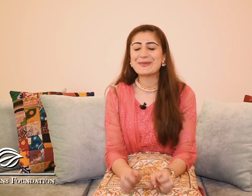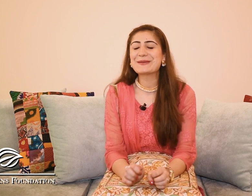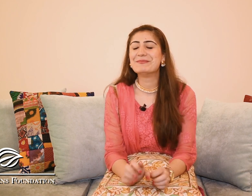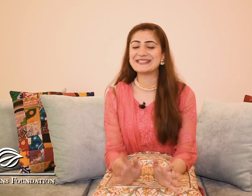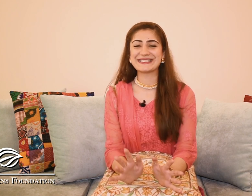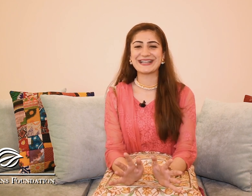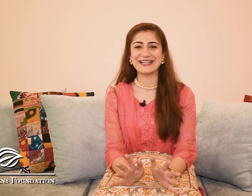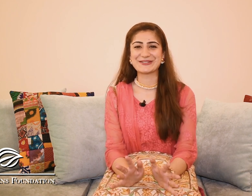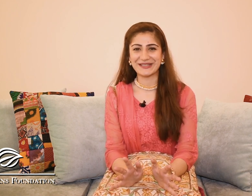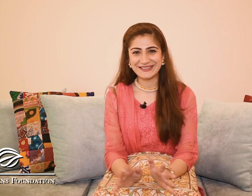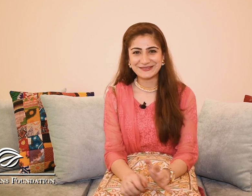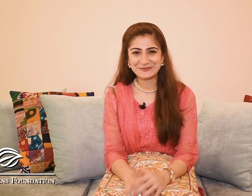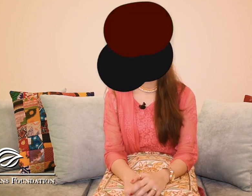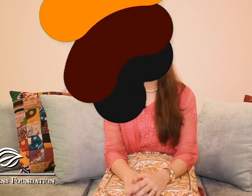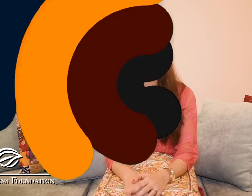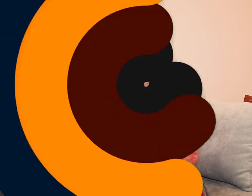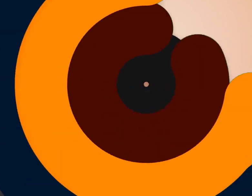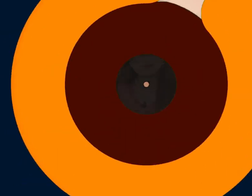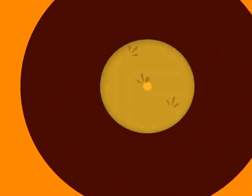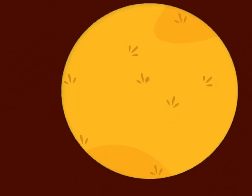के बारे में एक मज़े की कहानी सुनिए।